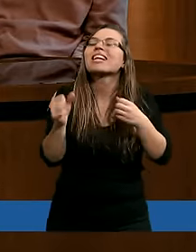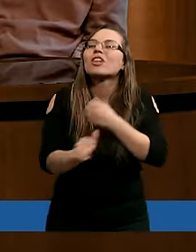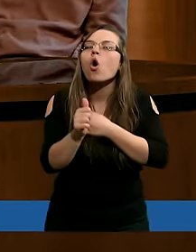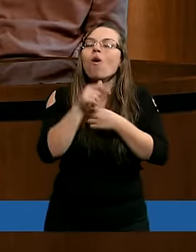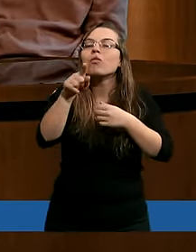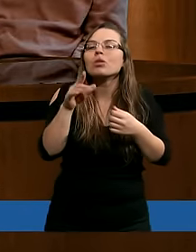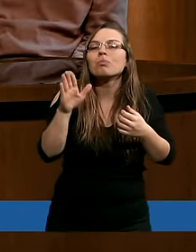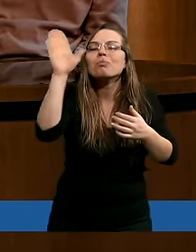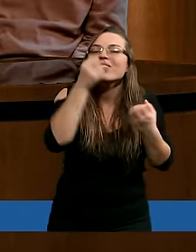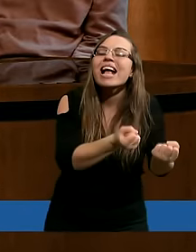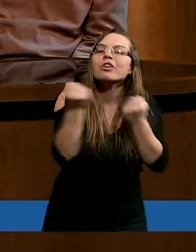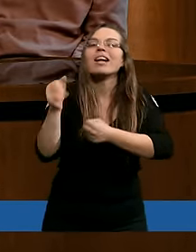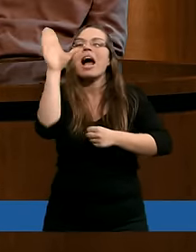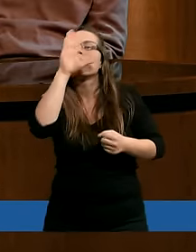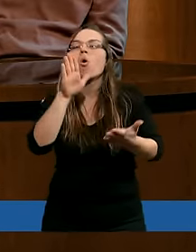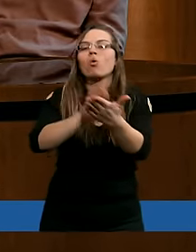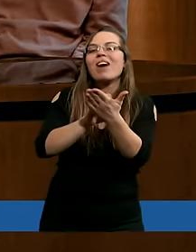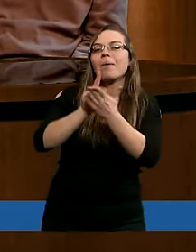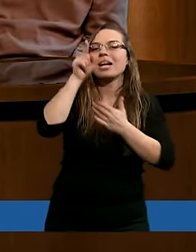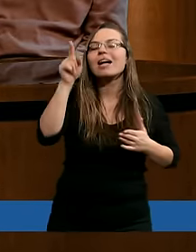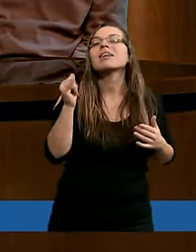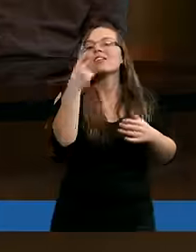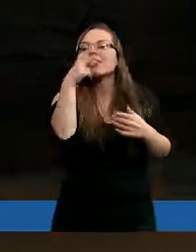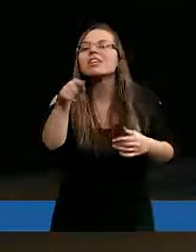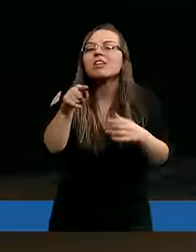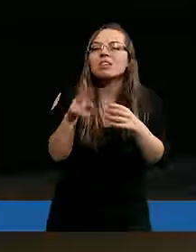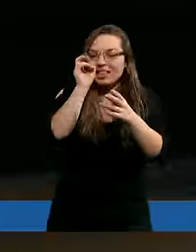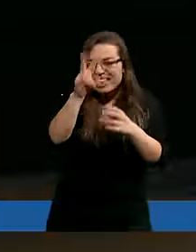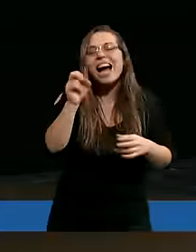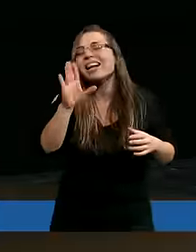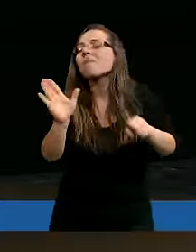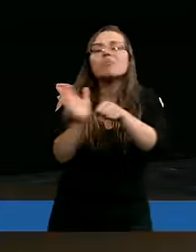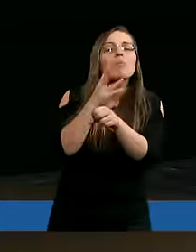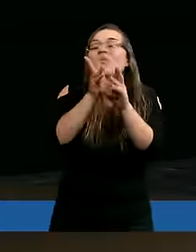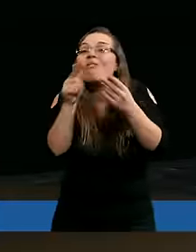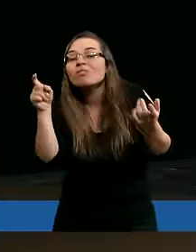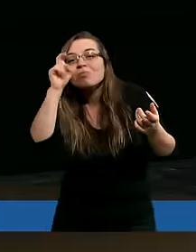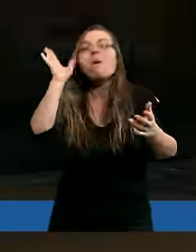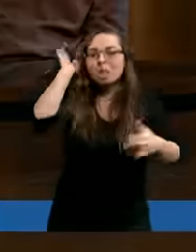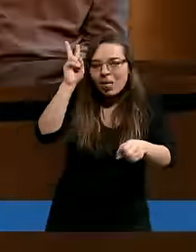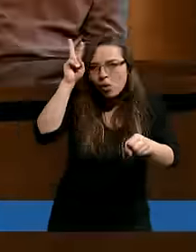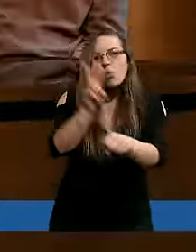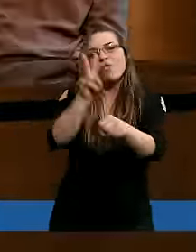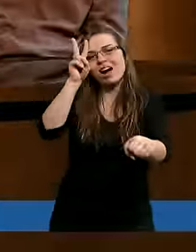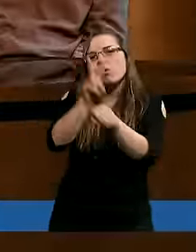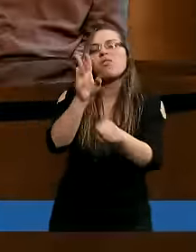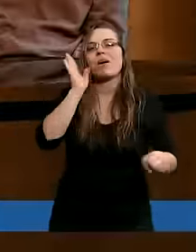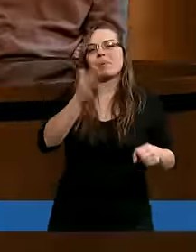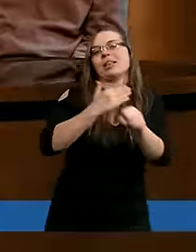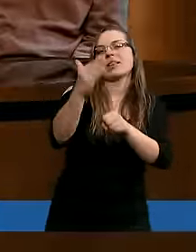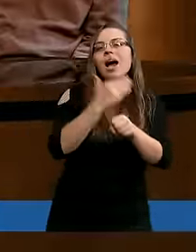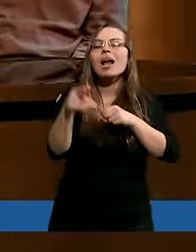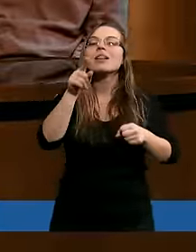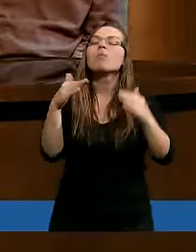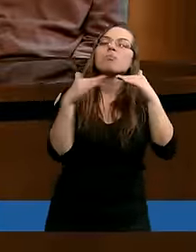kolejnego dnia, przyniesienie Bogu chwały. Choćby mnie nawet zabił, i tak będę ufał, tak jak mówił Hiob. Najważniejsze